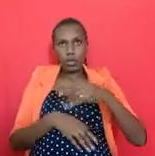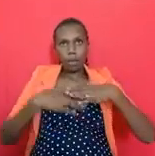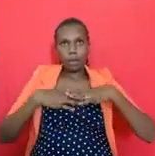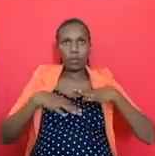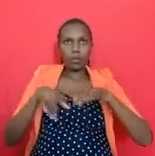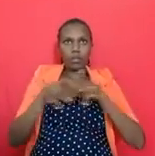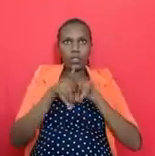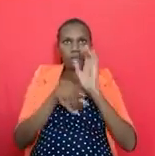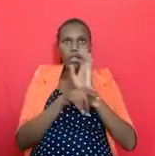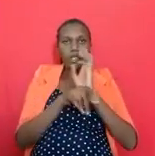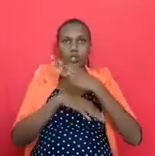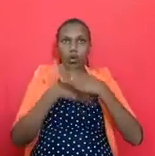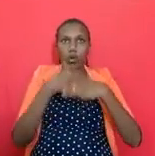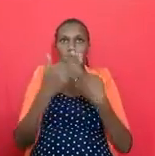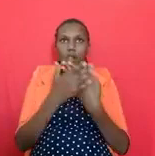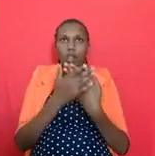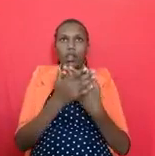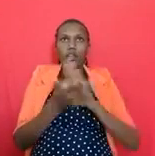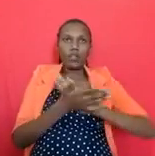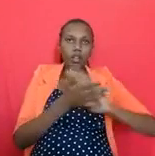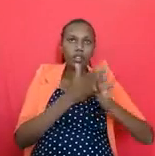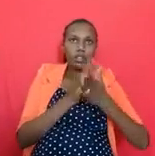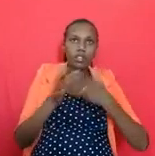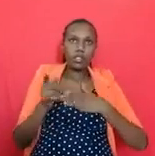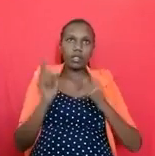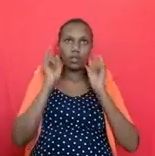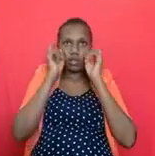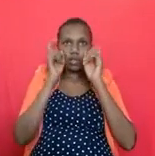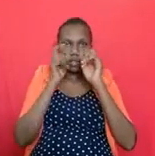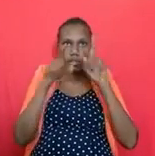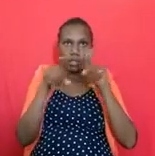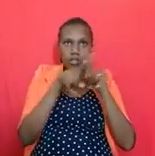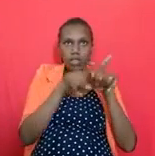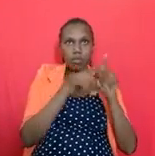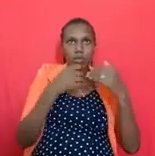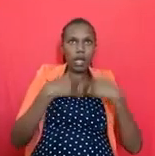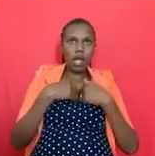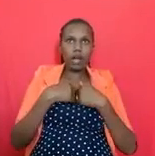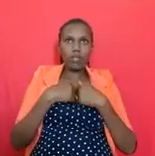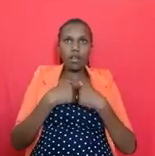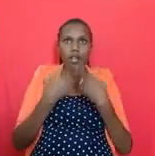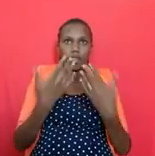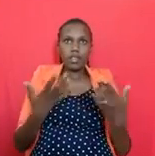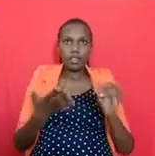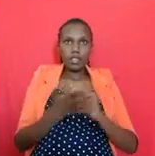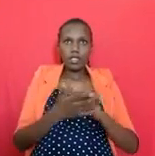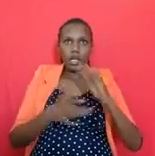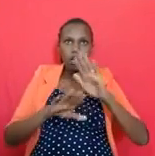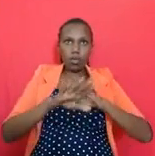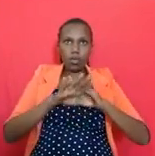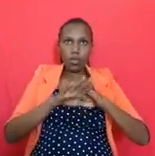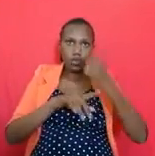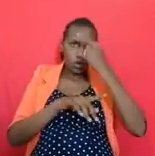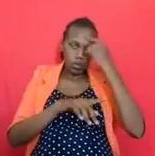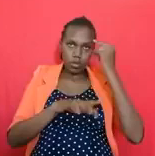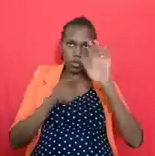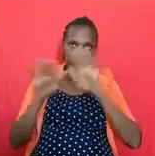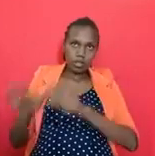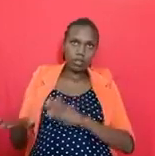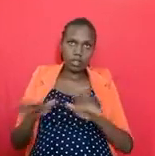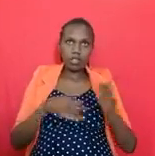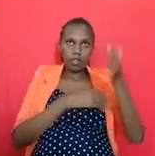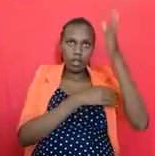or Nakanidawa Kuo, the two Herome here, my two. Ningituone maudu maria magi mothe mokaga ni undu wa kunyarirwo